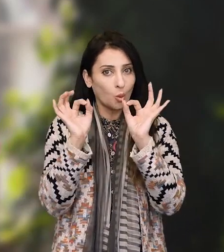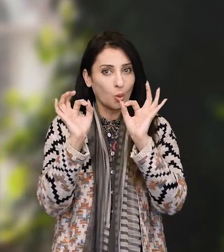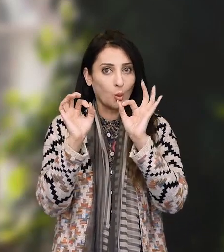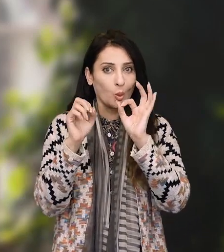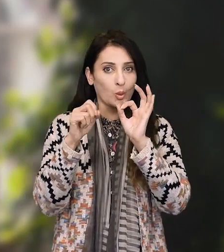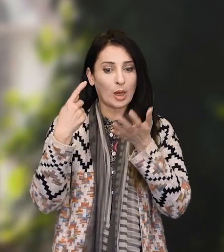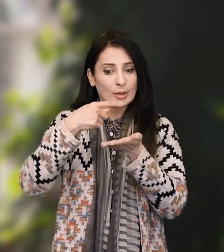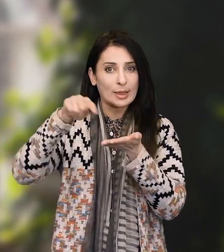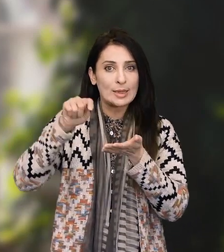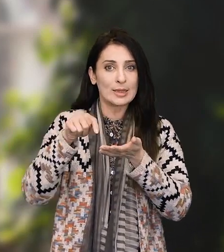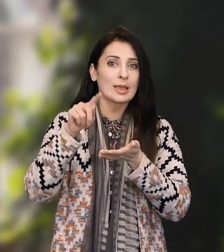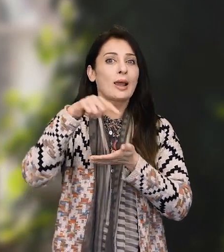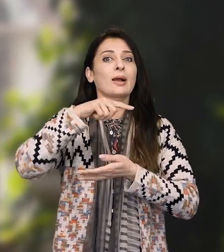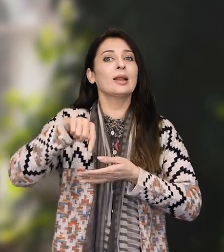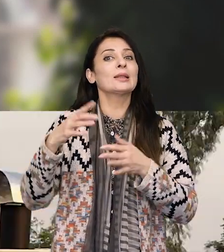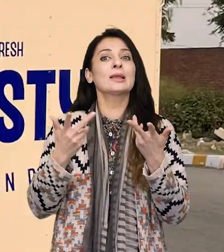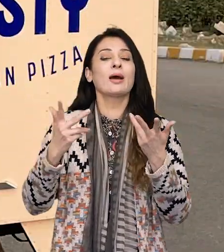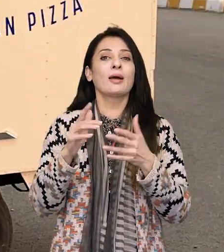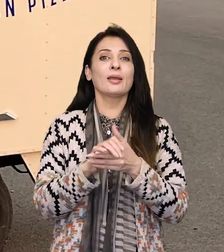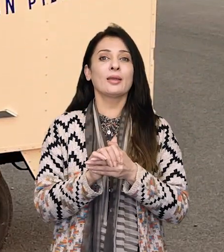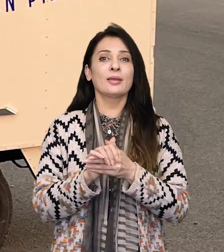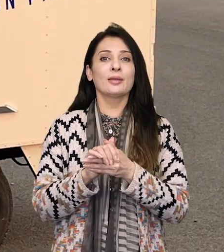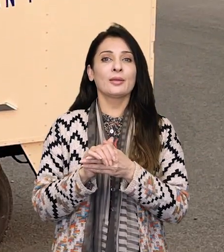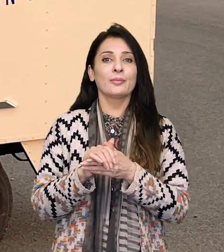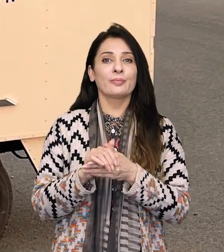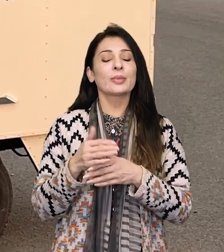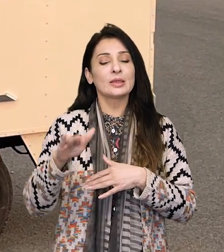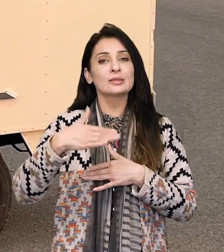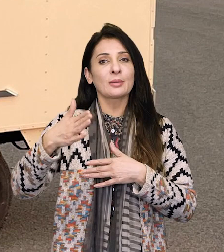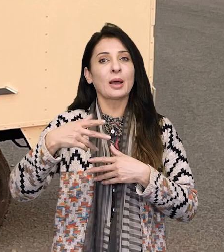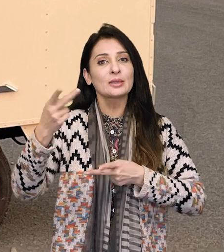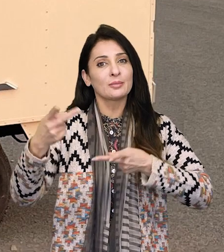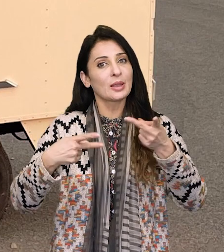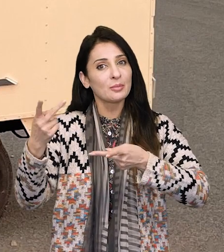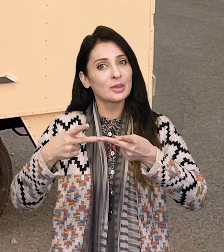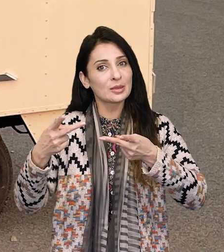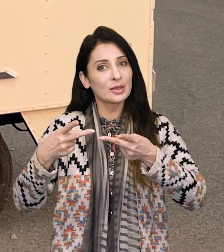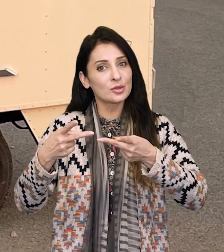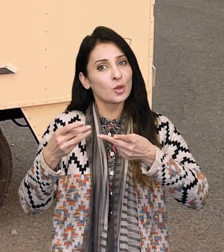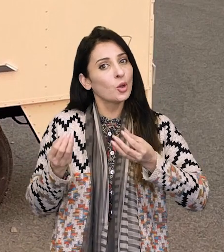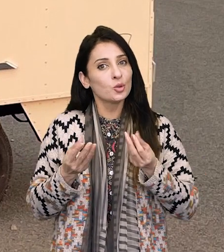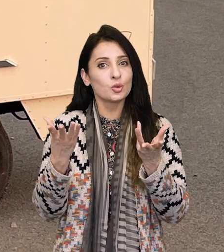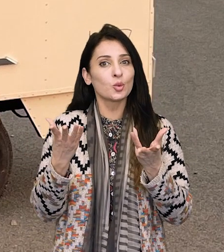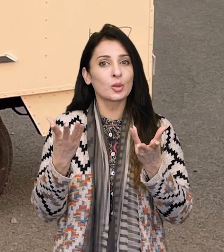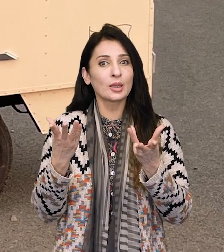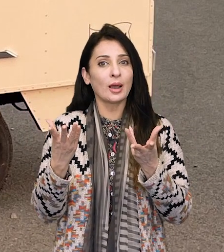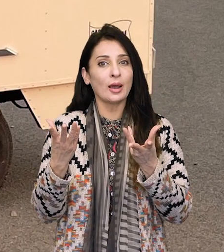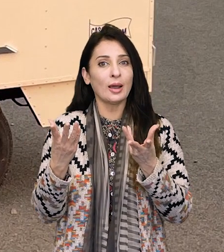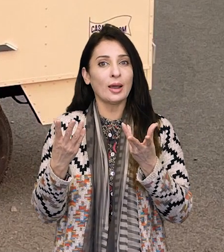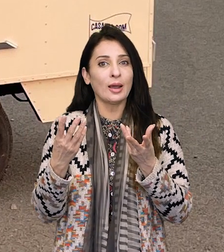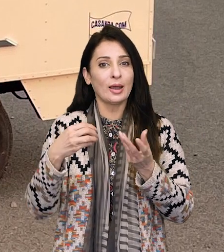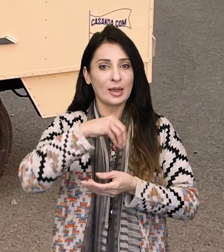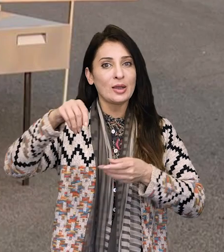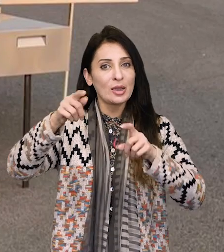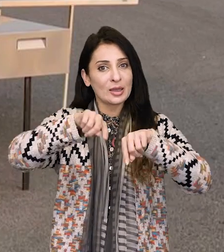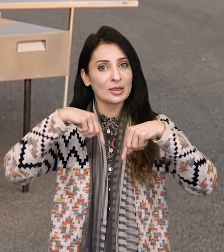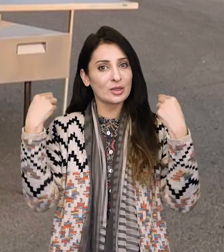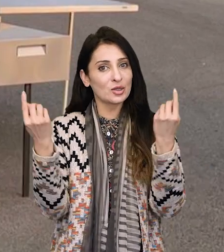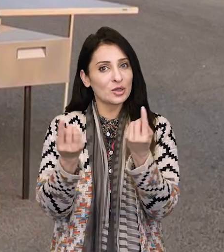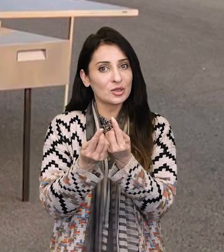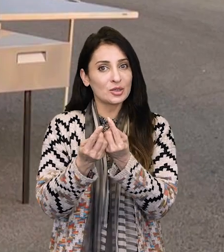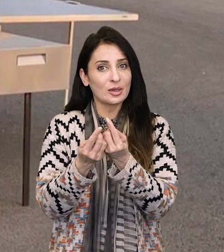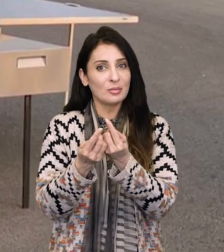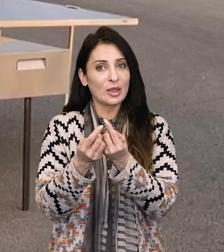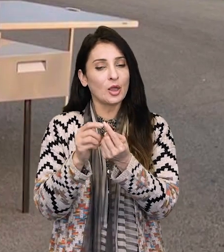शुरू किया of outdoor kitchen appliances which started with wood-fired oven and then